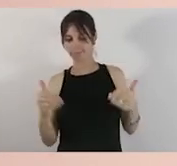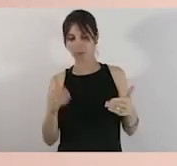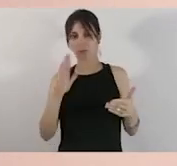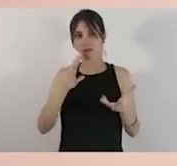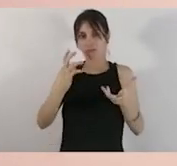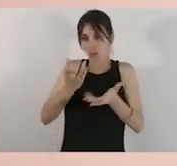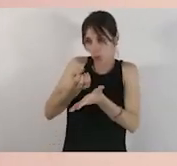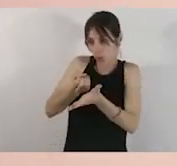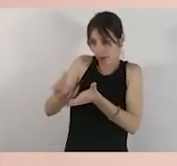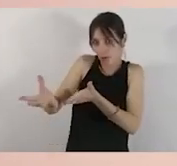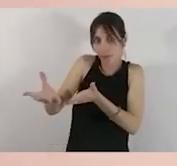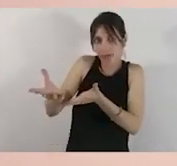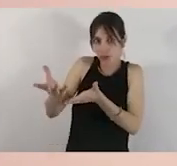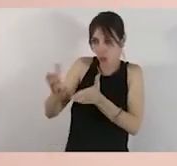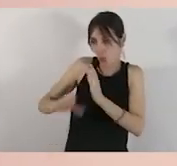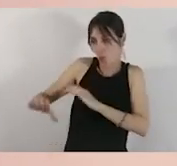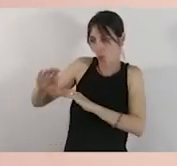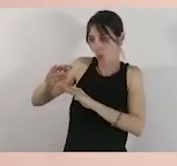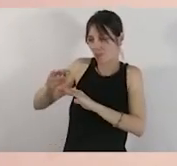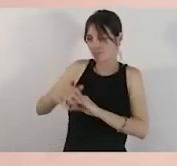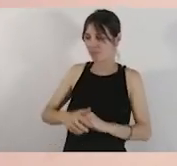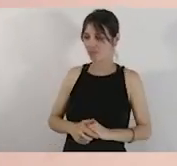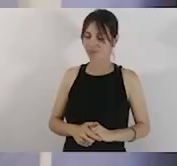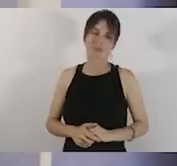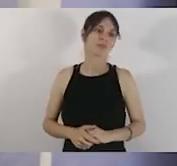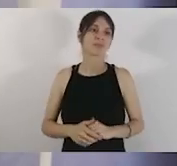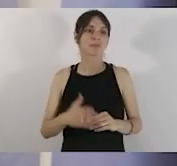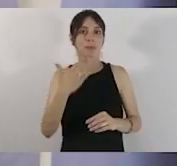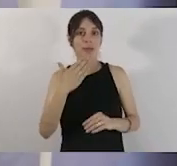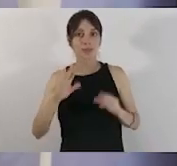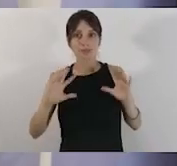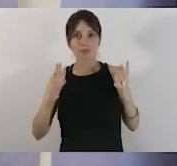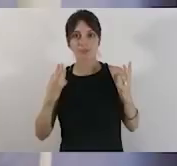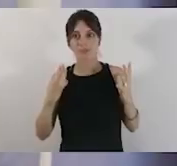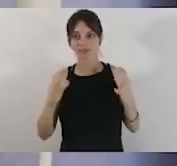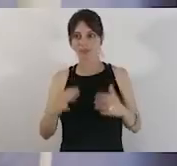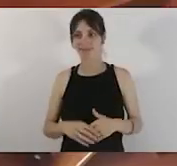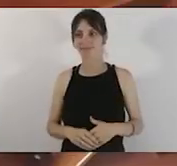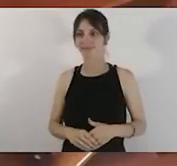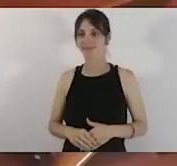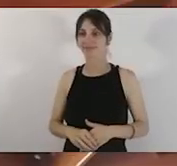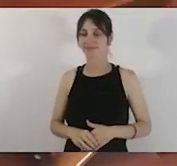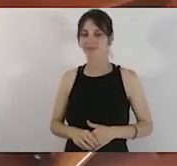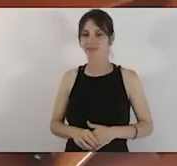élément de complément. Merci, Madame Rolbert. C'était